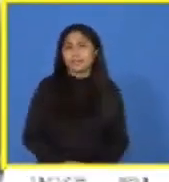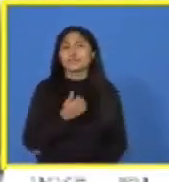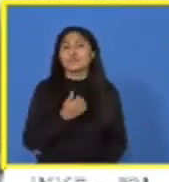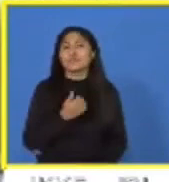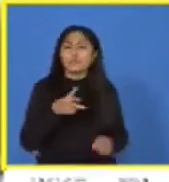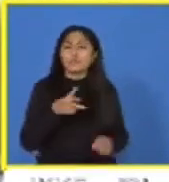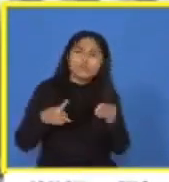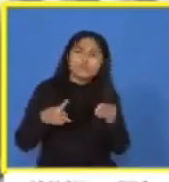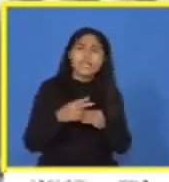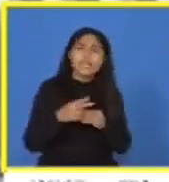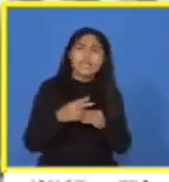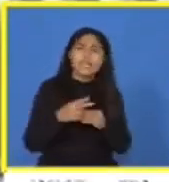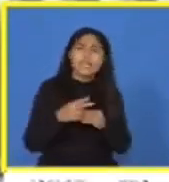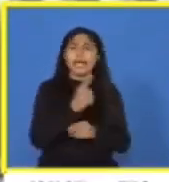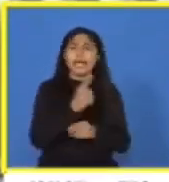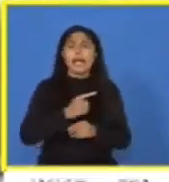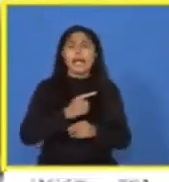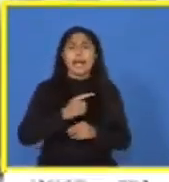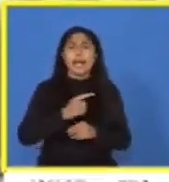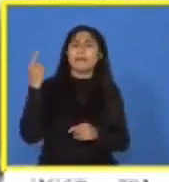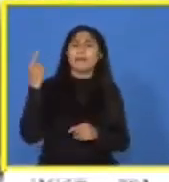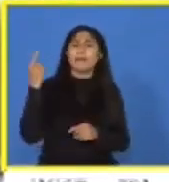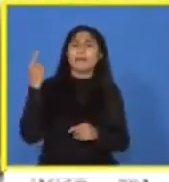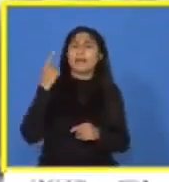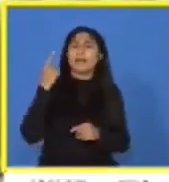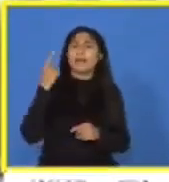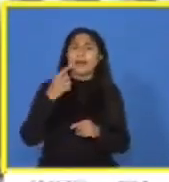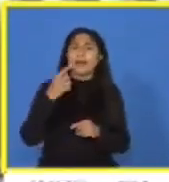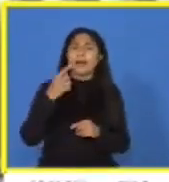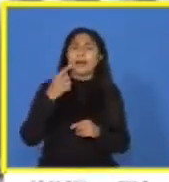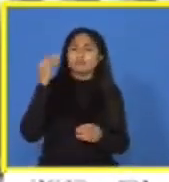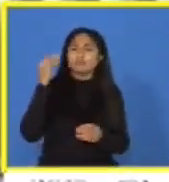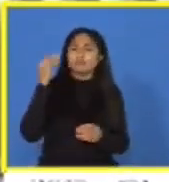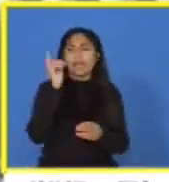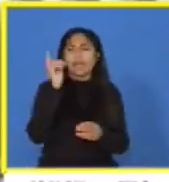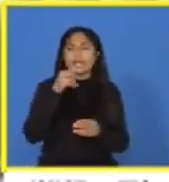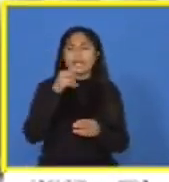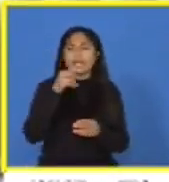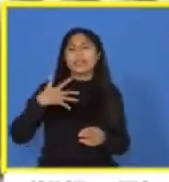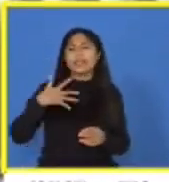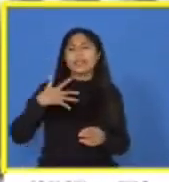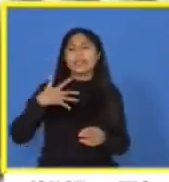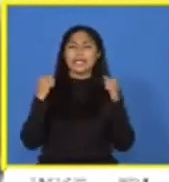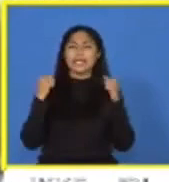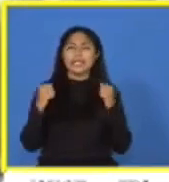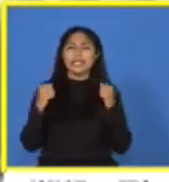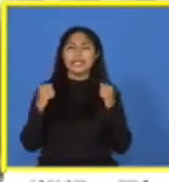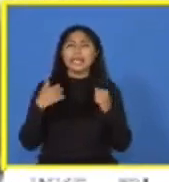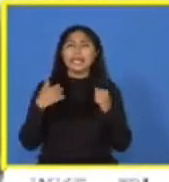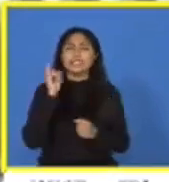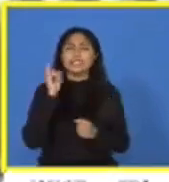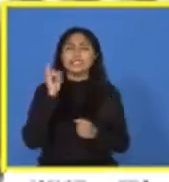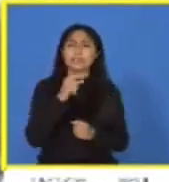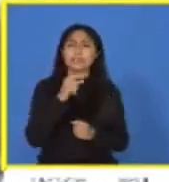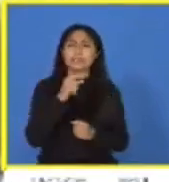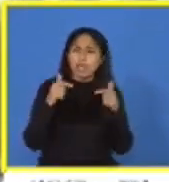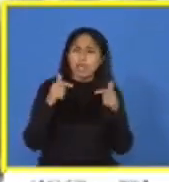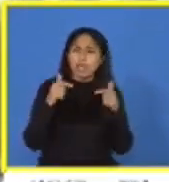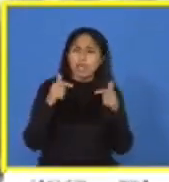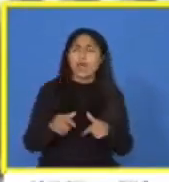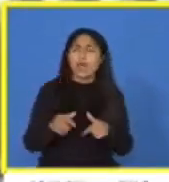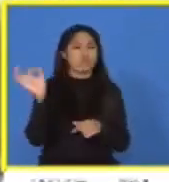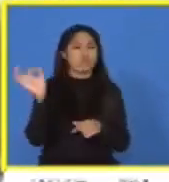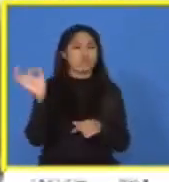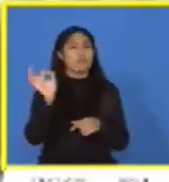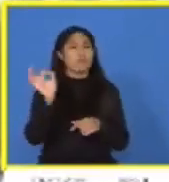keputusan dari pemerintah pusat, dalam hal ini Kementerian Kesehatan, yang sampai saat ini